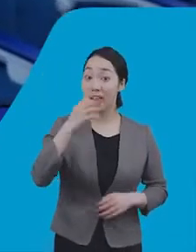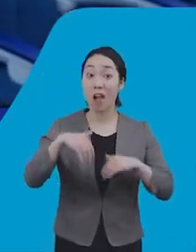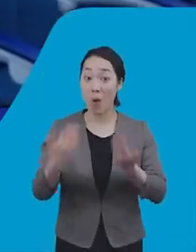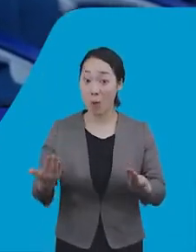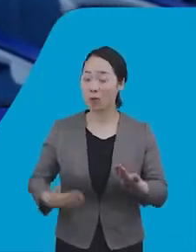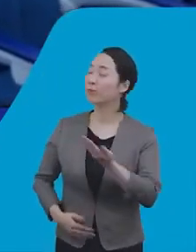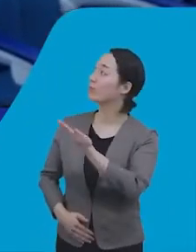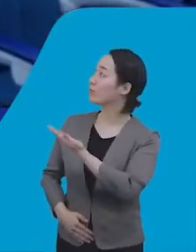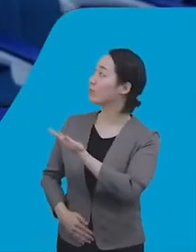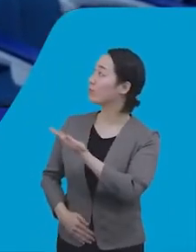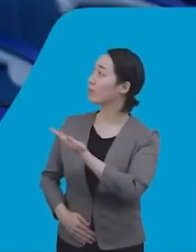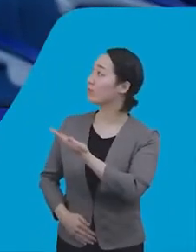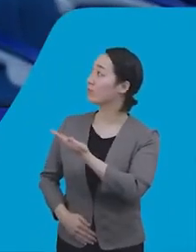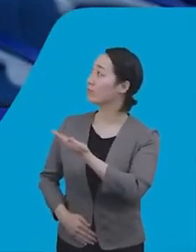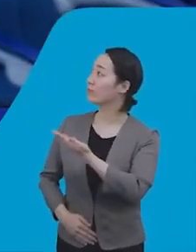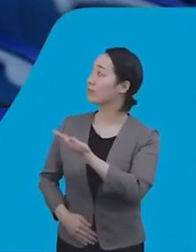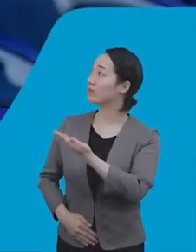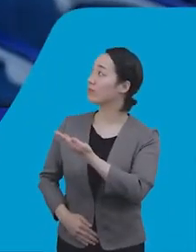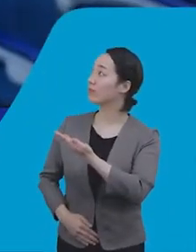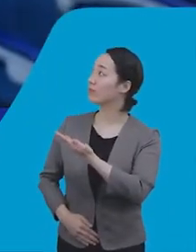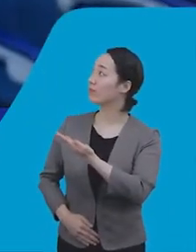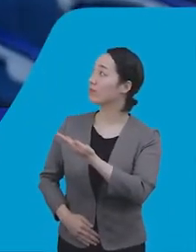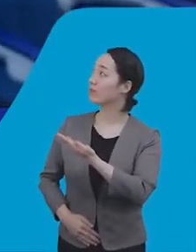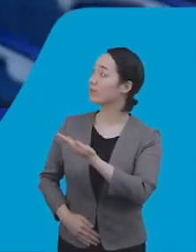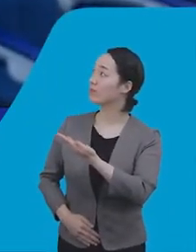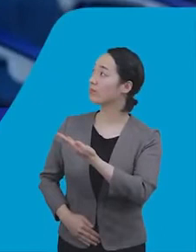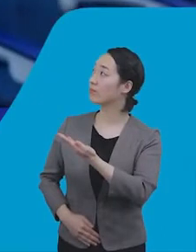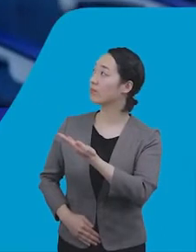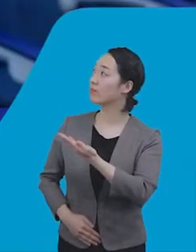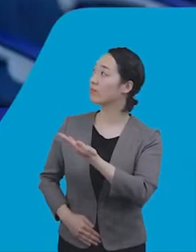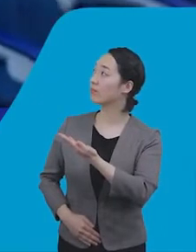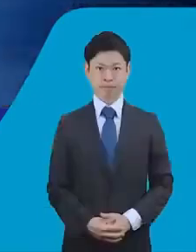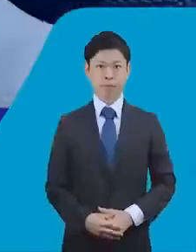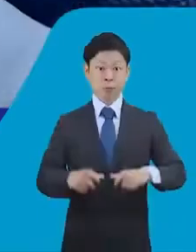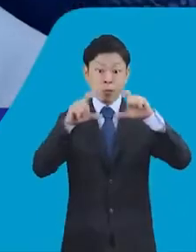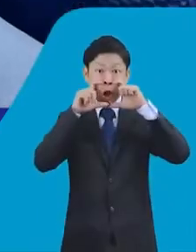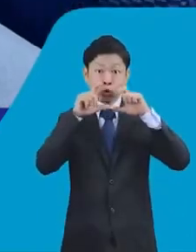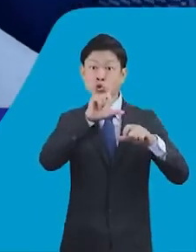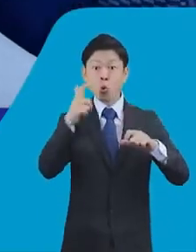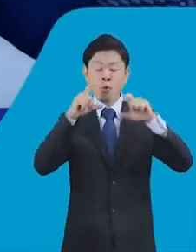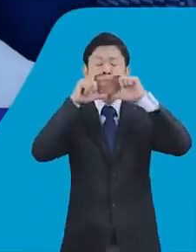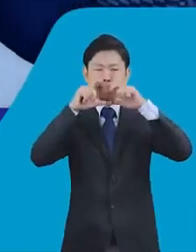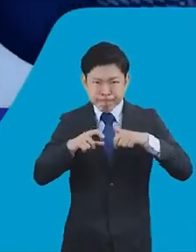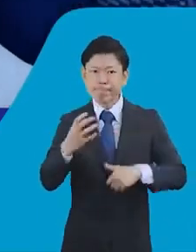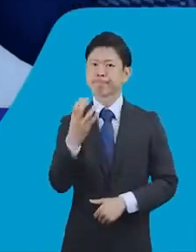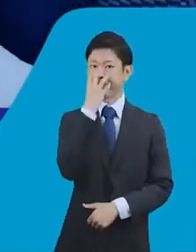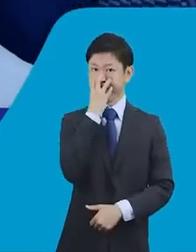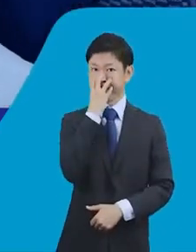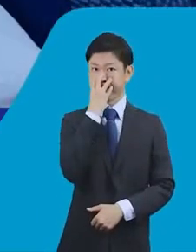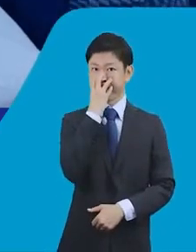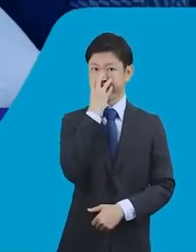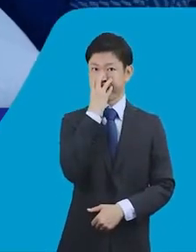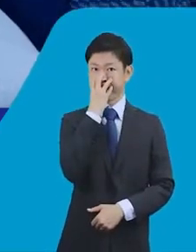masks drop down, pull a mask towards you. Place it over your nose and mouth and breathe normally. ご自身のマスクなどは外し、酸素マスク